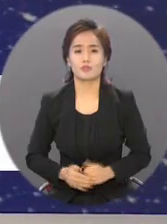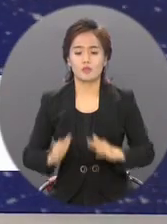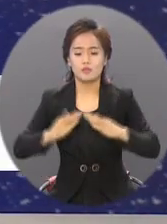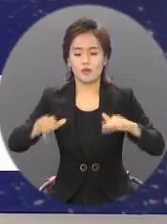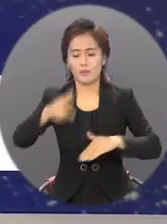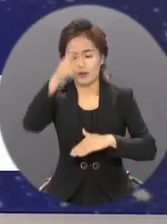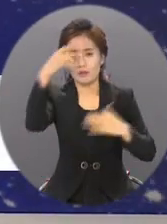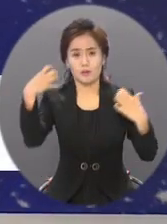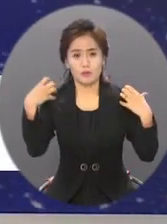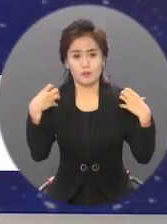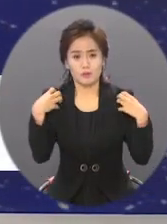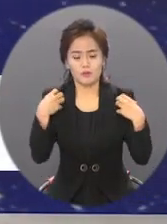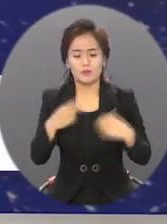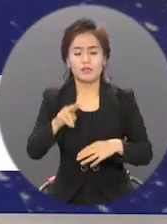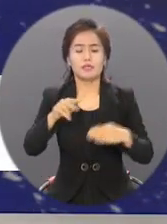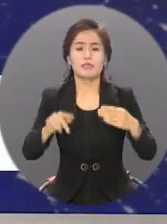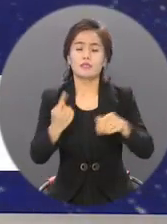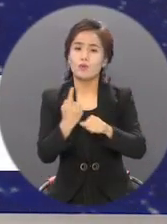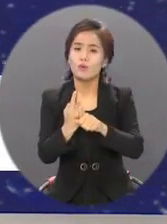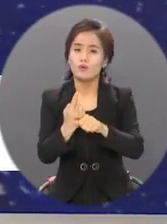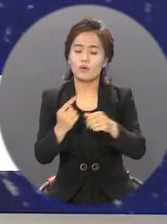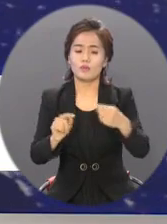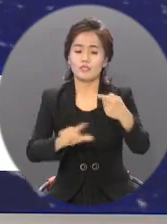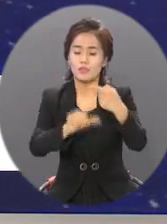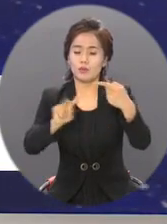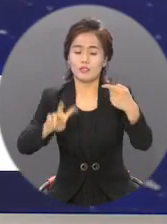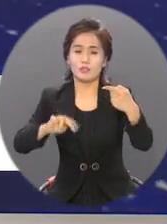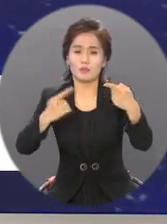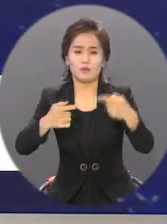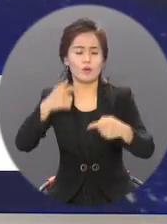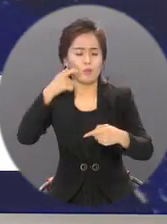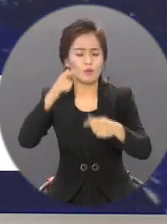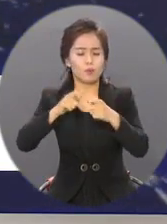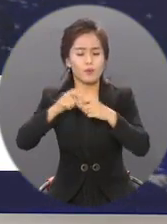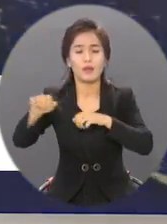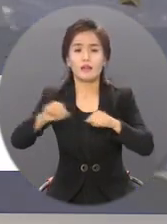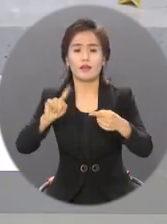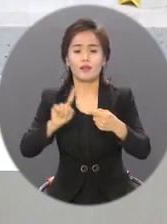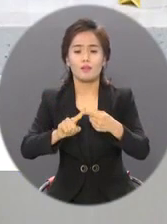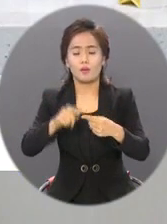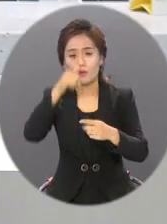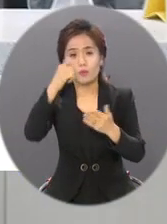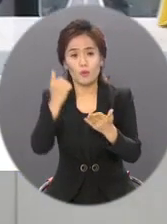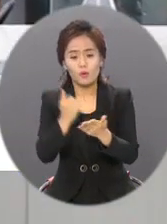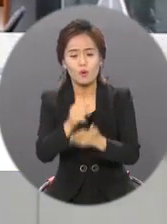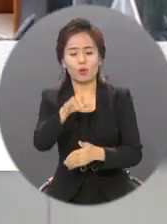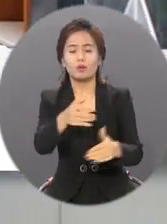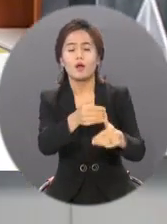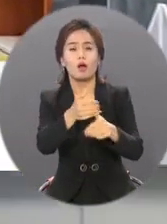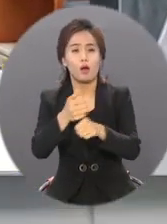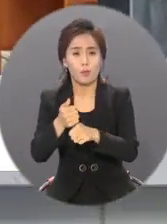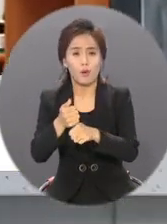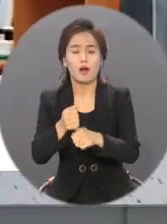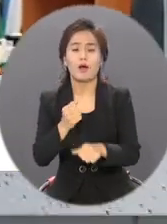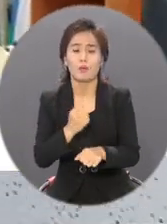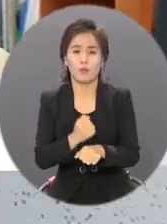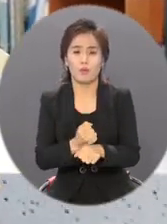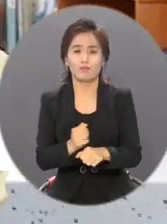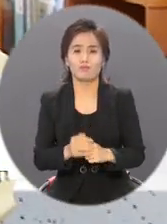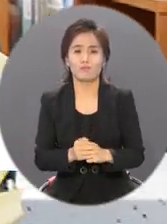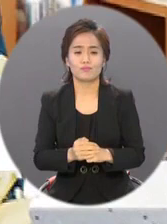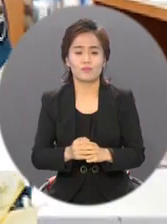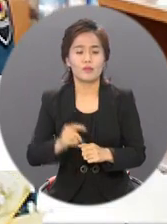전남 경찰청은 지난달 21일 고음에서 보이스피싱 사기 행각을 벌인 용의자를 현장에서 검거하고